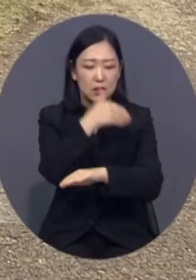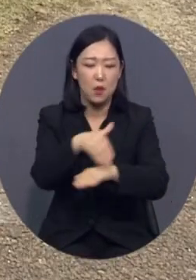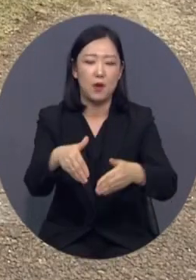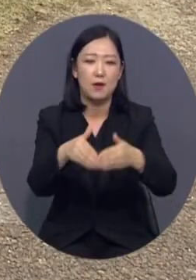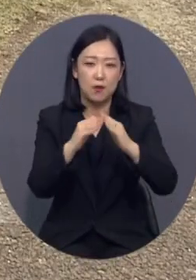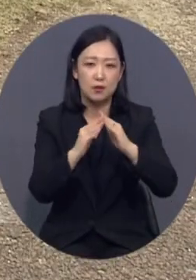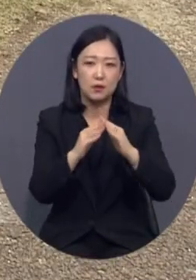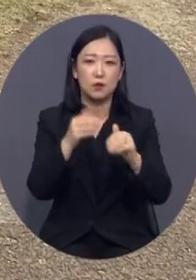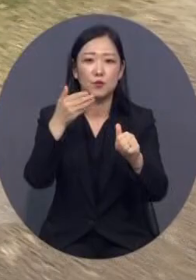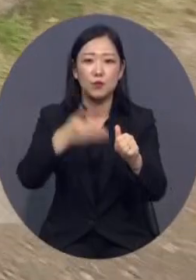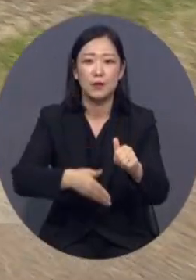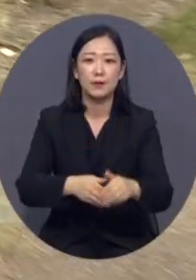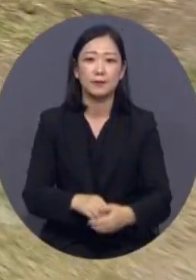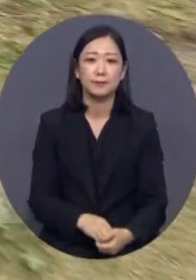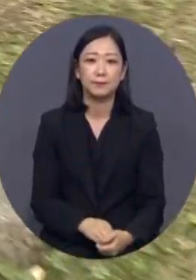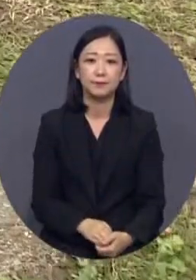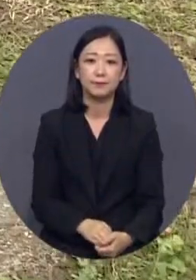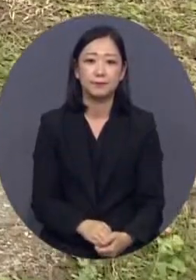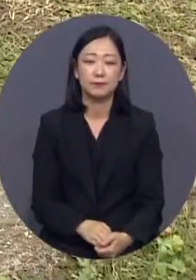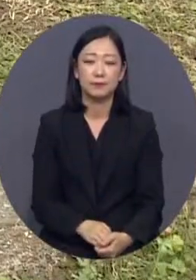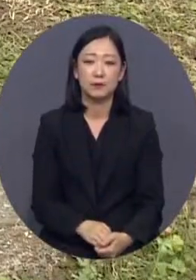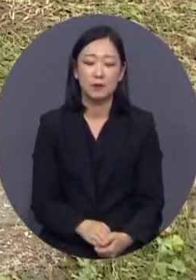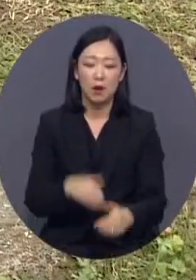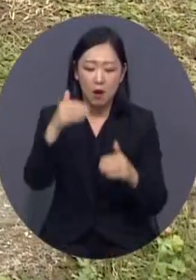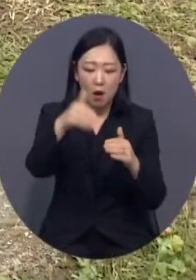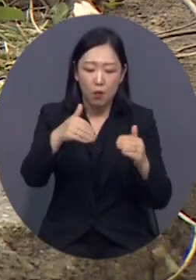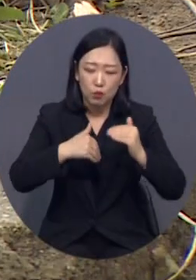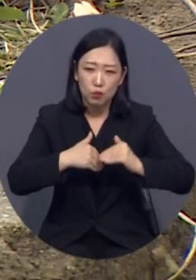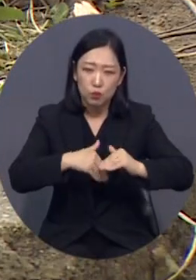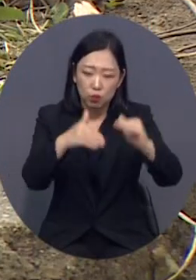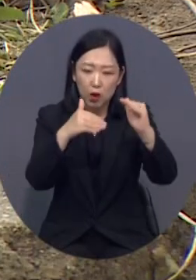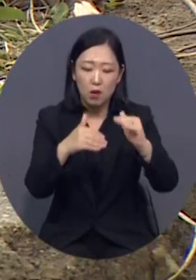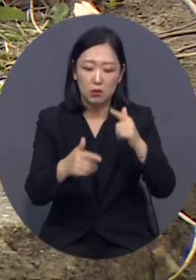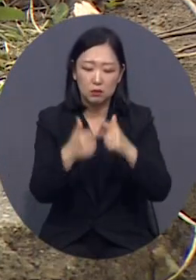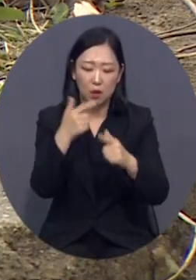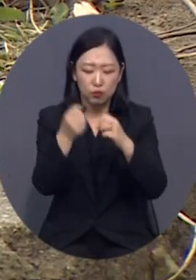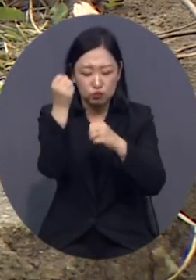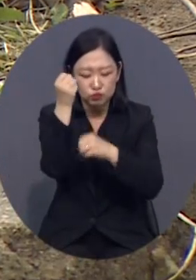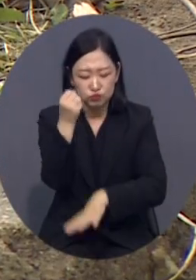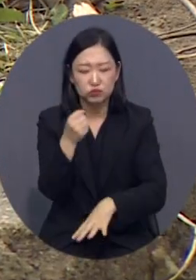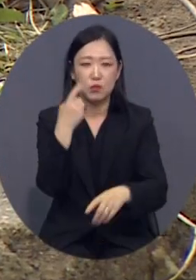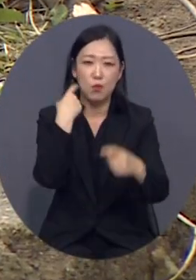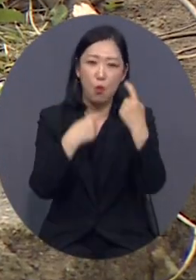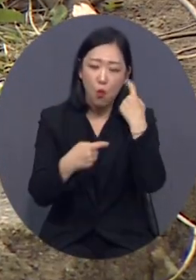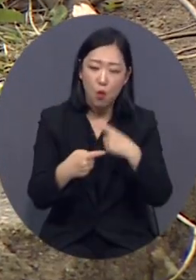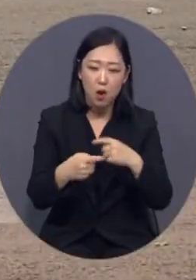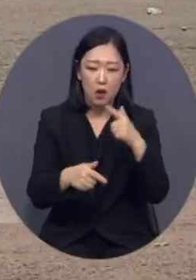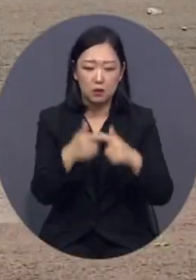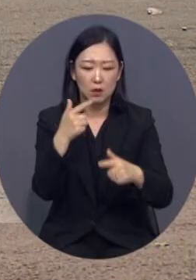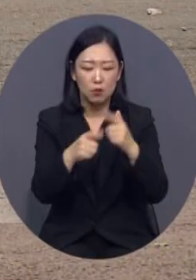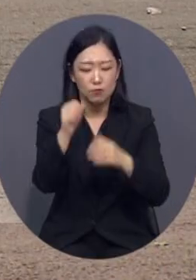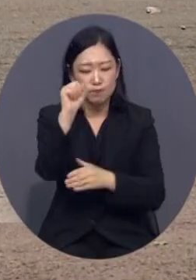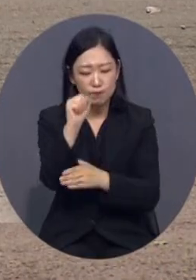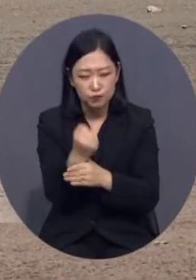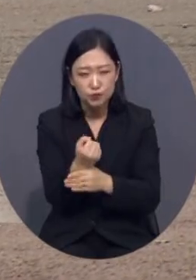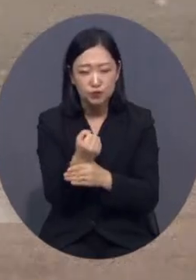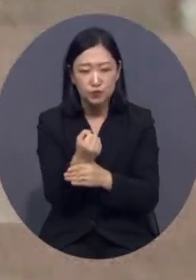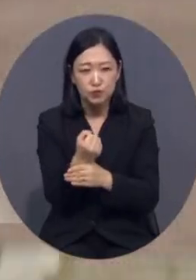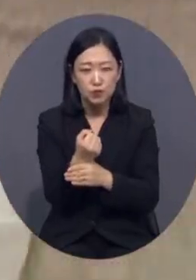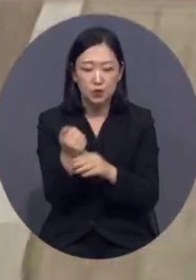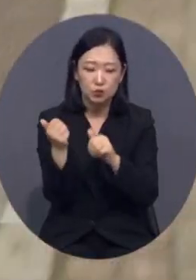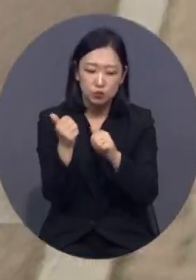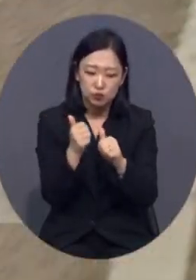세우라고 촉구했습니다 이들은 작업과정에서 가로수 뿌리가 파헤쳐지는 등 나무를 고사시킬 수 있는